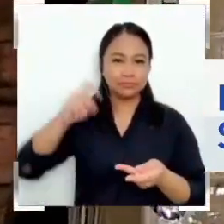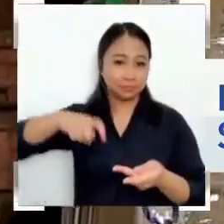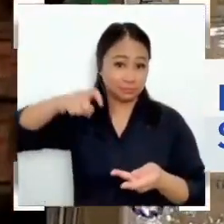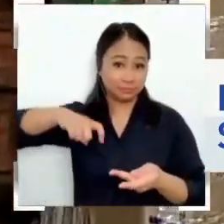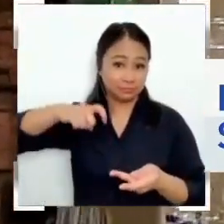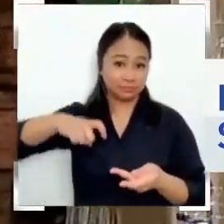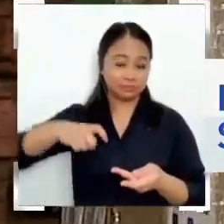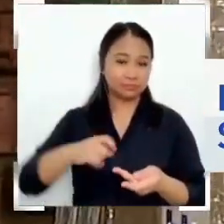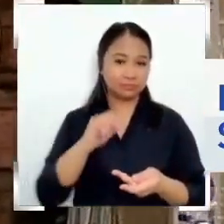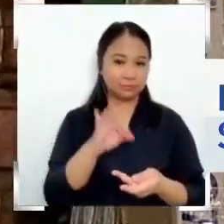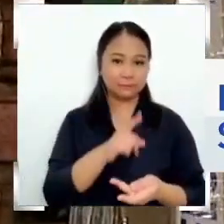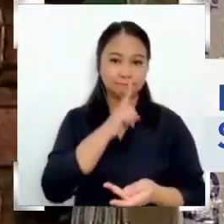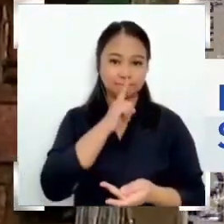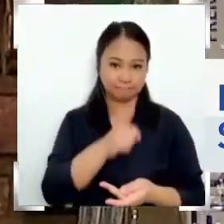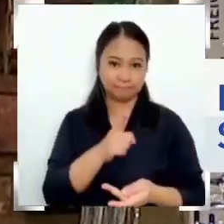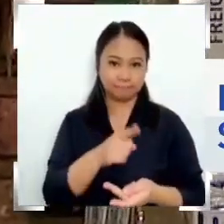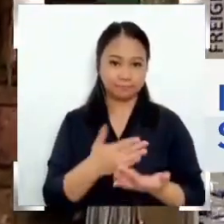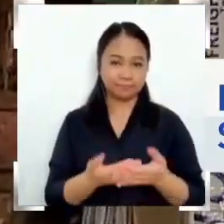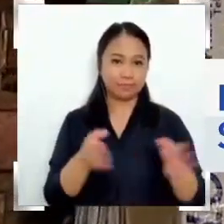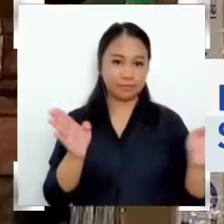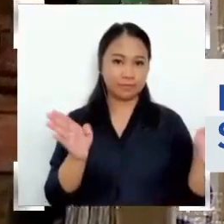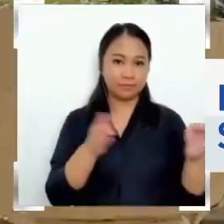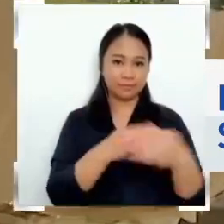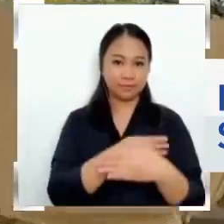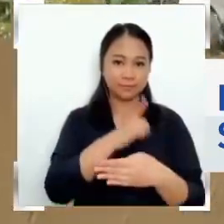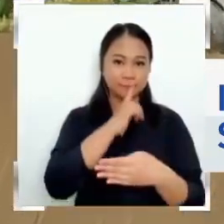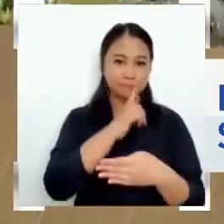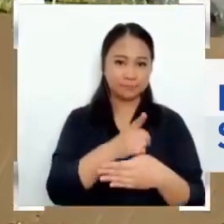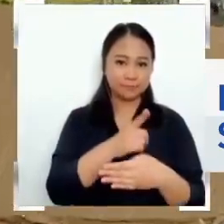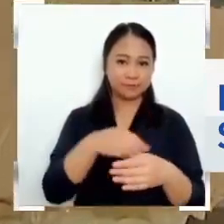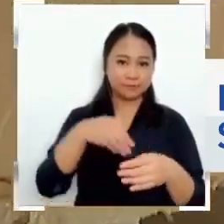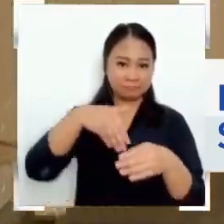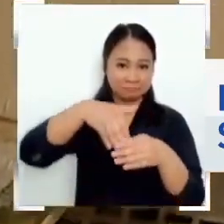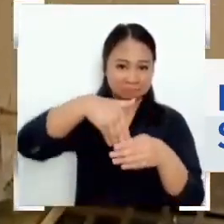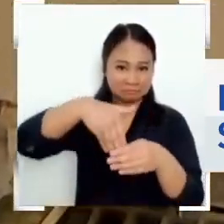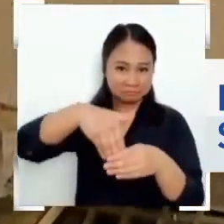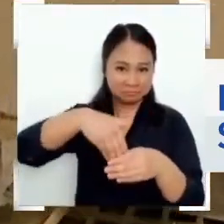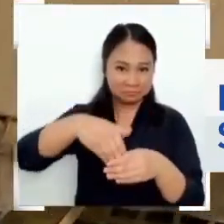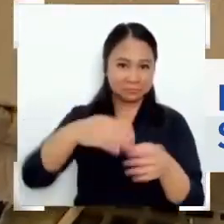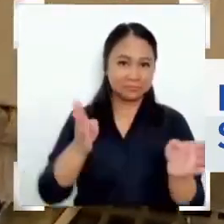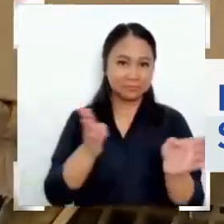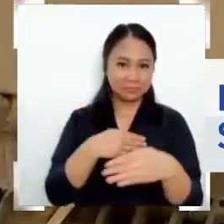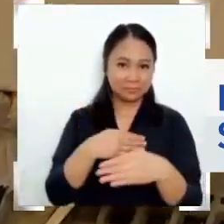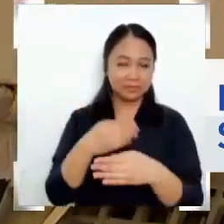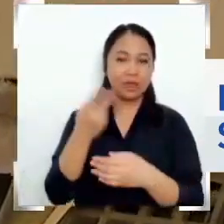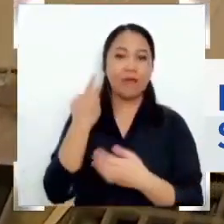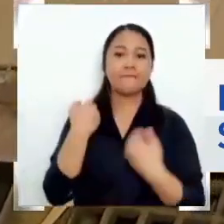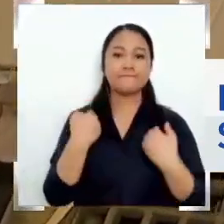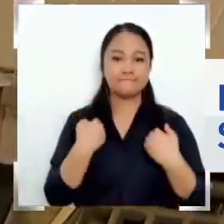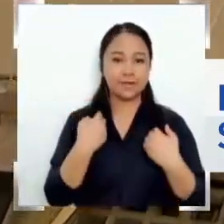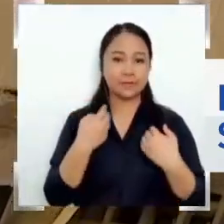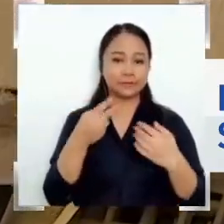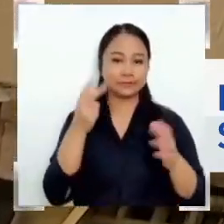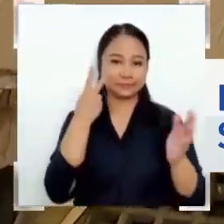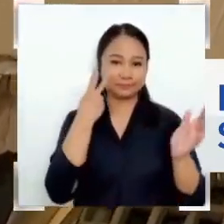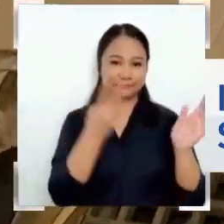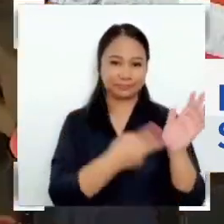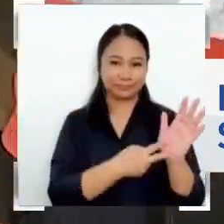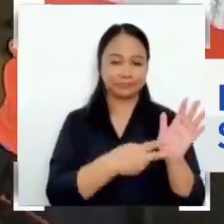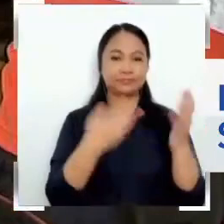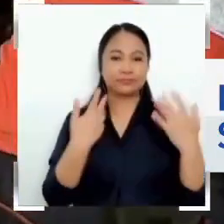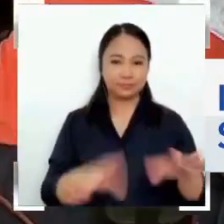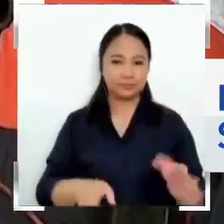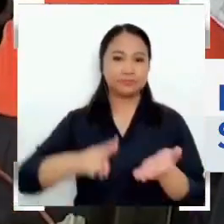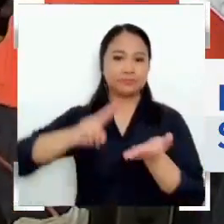ang container na naglalaman ng mga inabandonang balikbayan box. May mga saksi naman daw na representative ng consignee